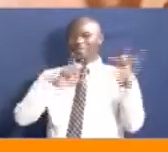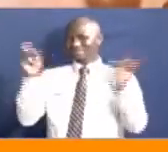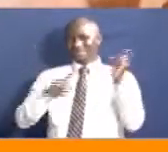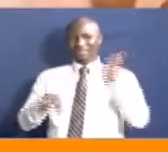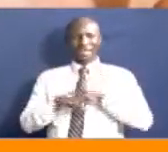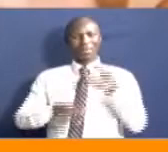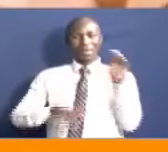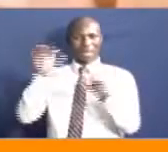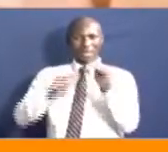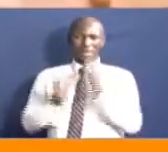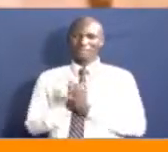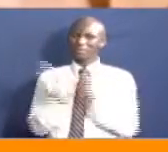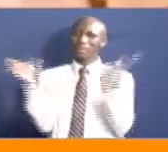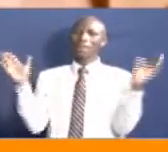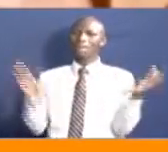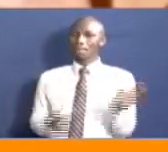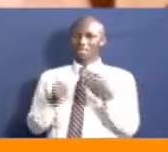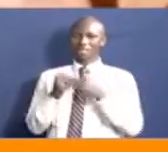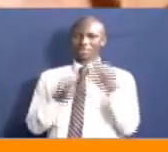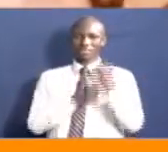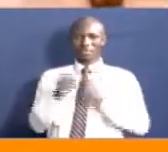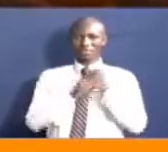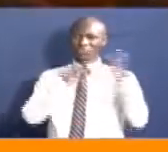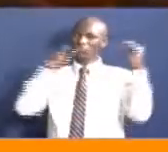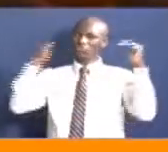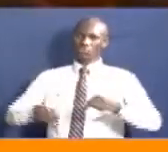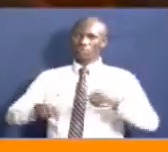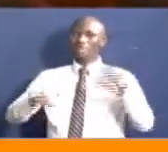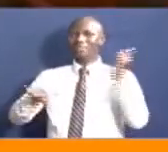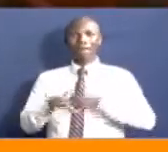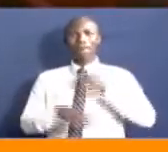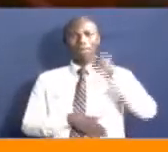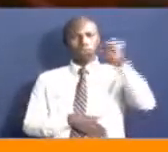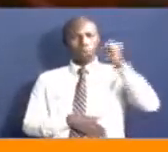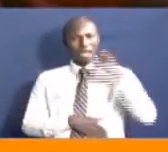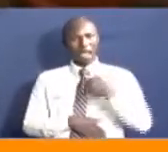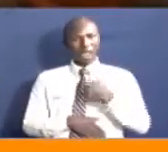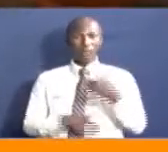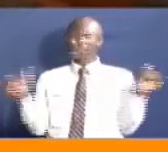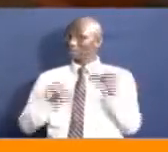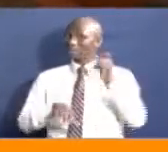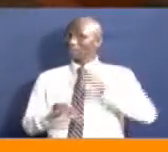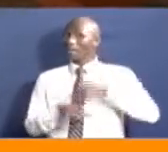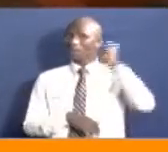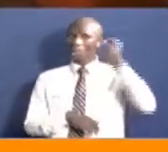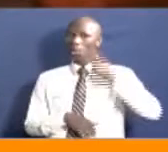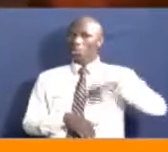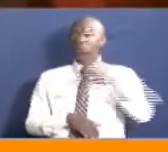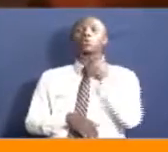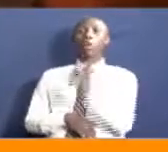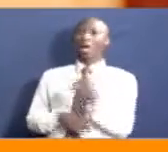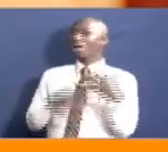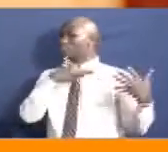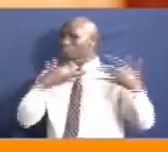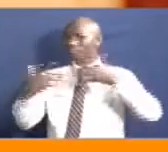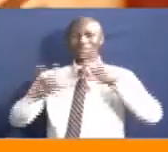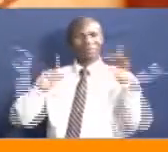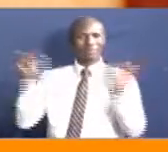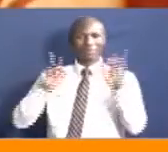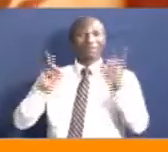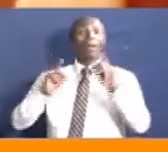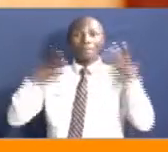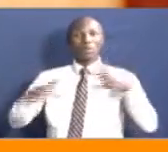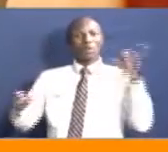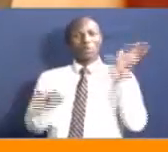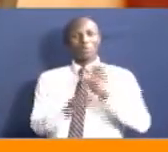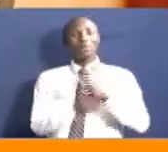Itinosa Kuwa Ni Munene Wa Muuo Na Mwaka Uu. Wakati wa siasa. Na wakati wa siasa sisi hatutaki vita. Kuna watu